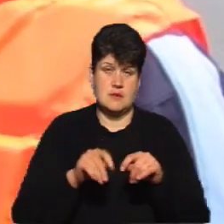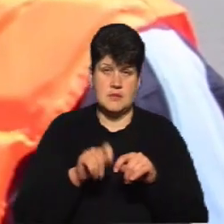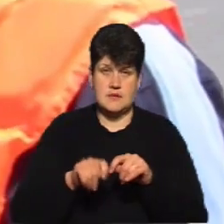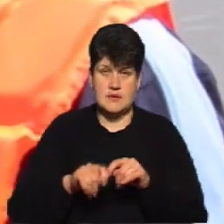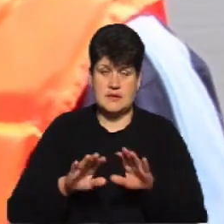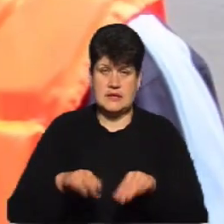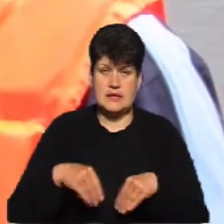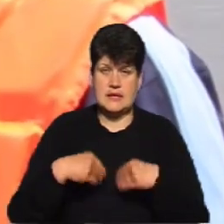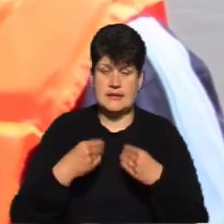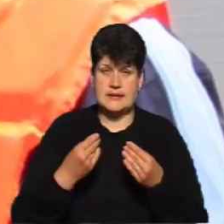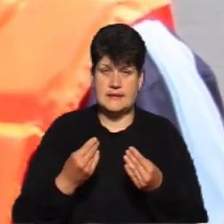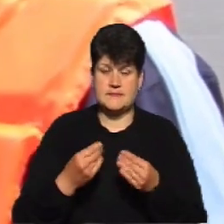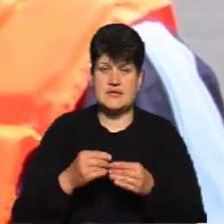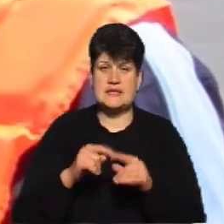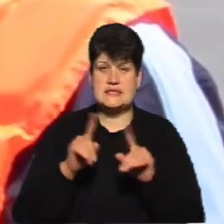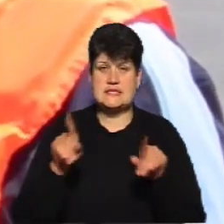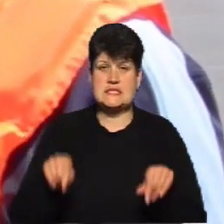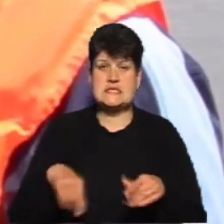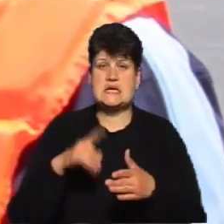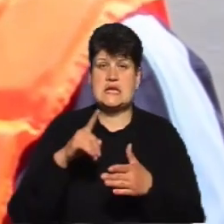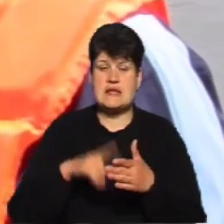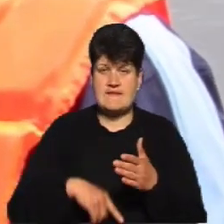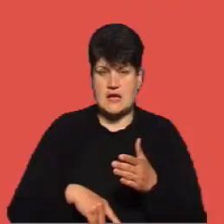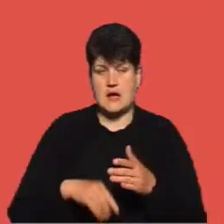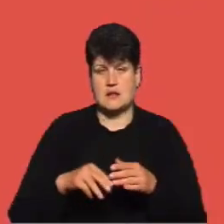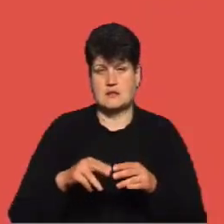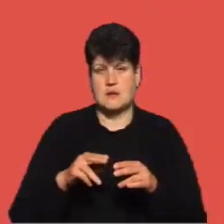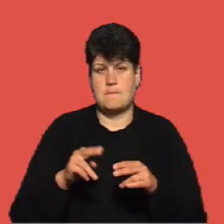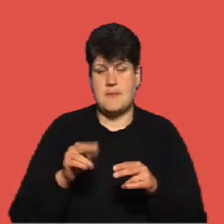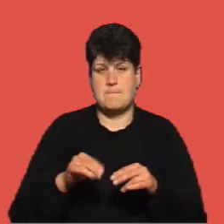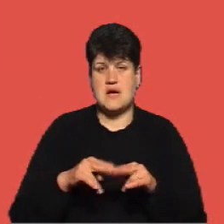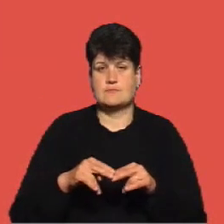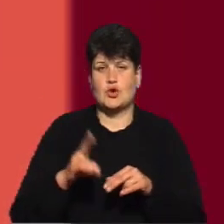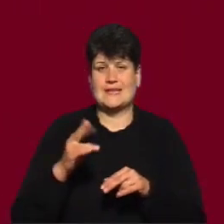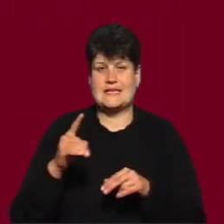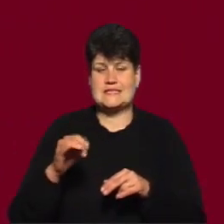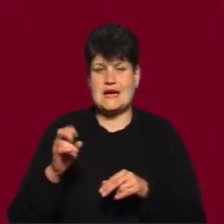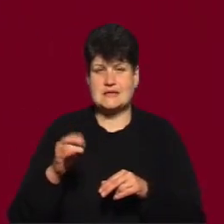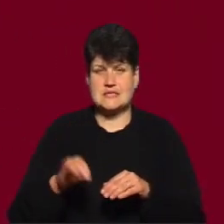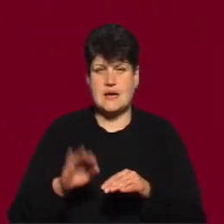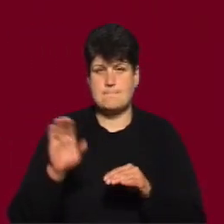скажімо, сертифікат пляжу, надаємо паспортизацію пляжу.